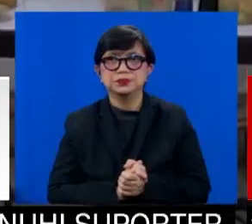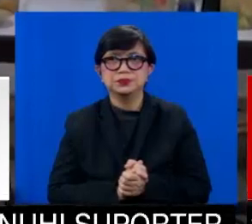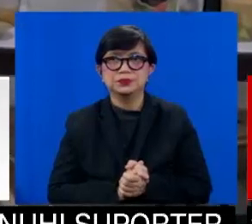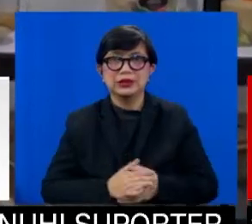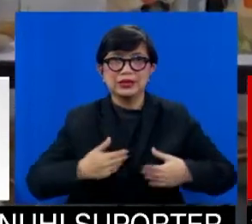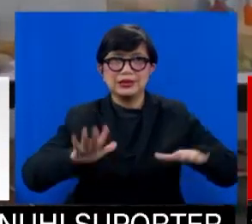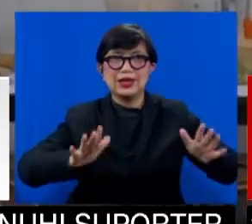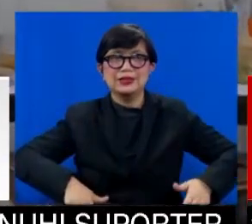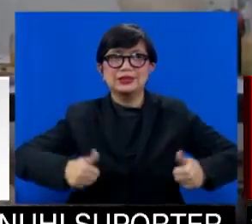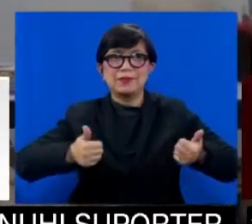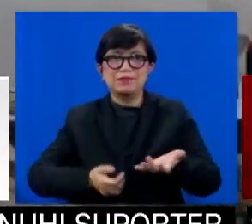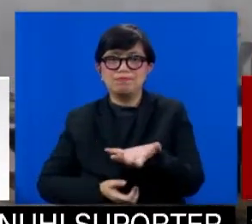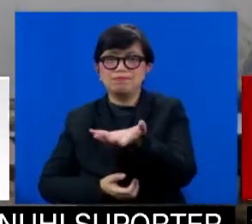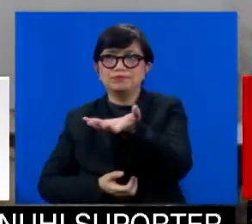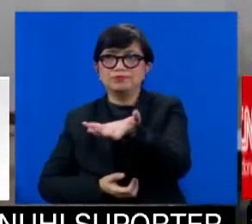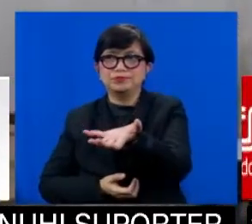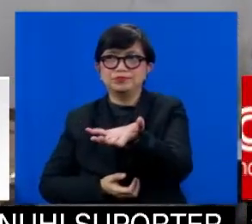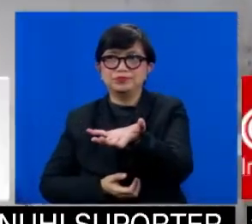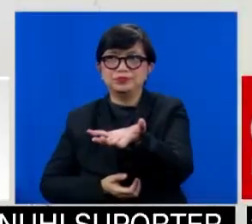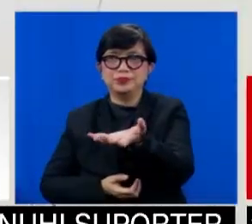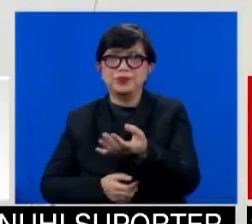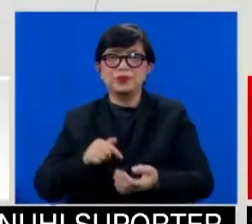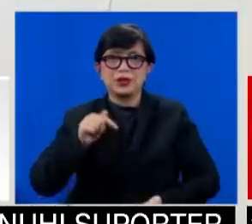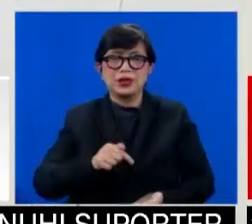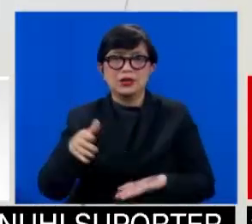Tongseng sudah, sekarang waktunya sate kambing.